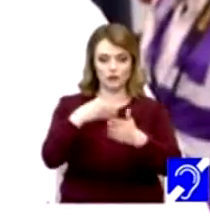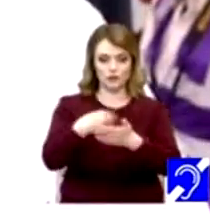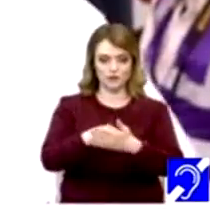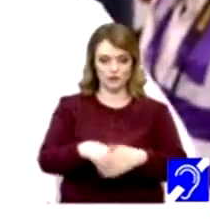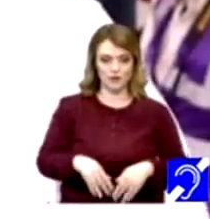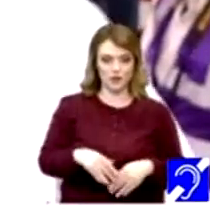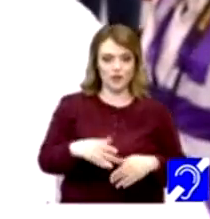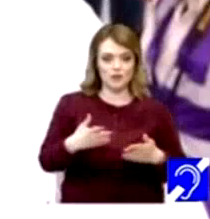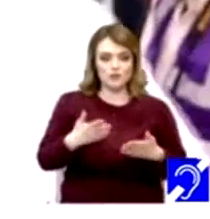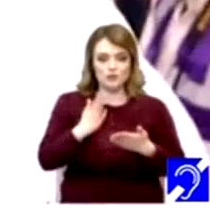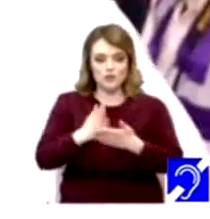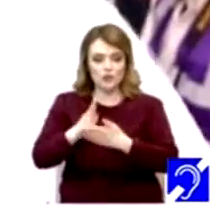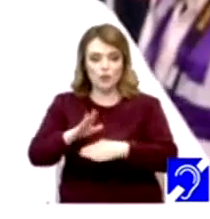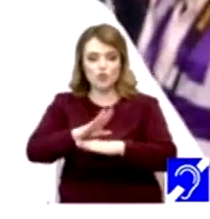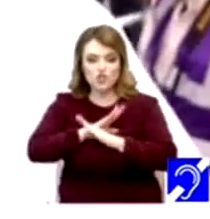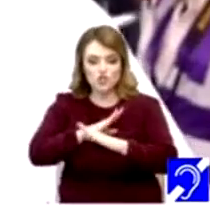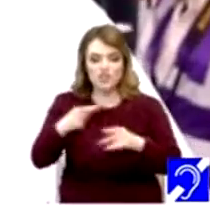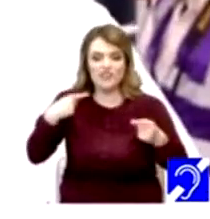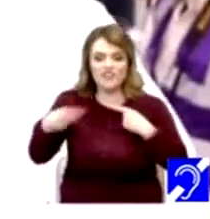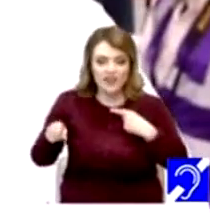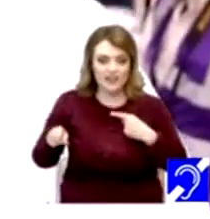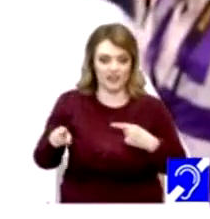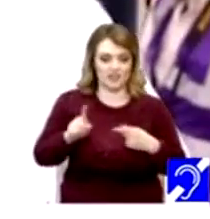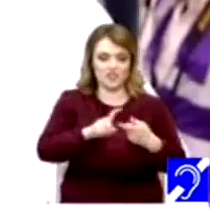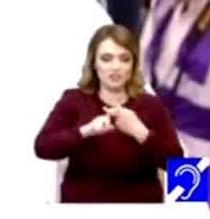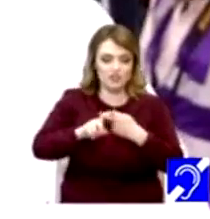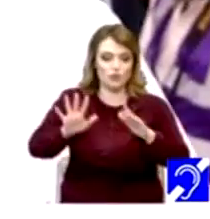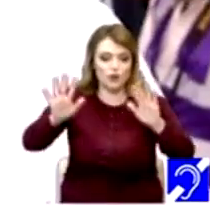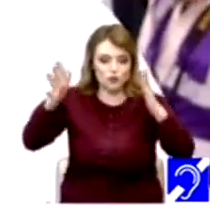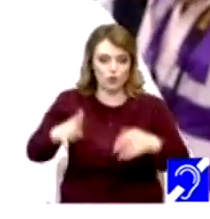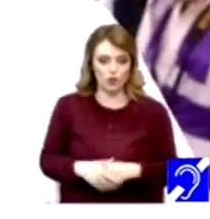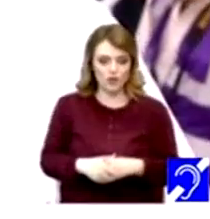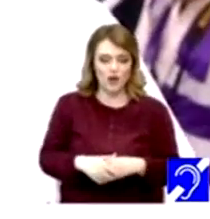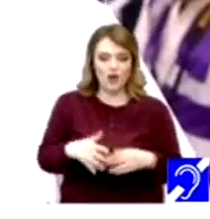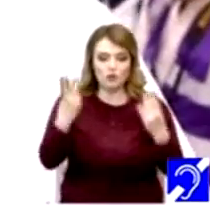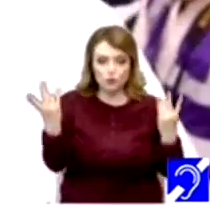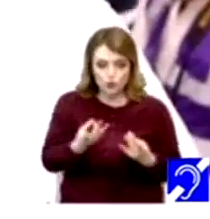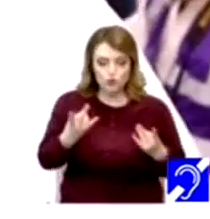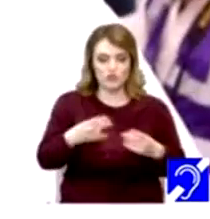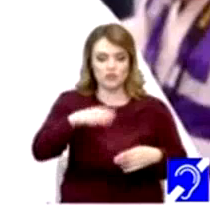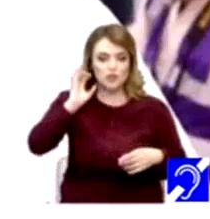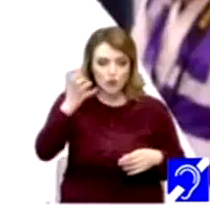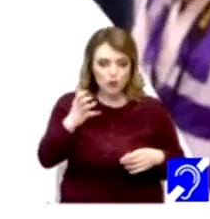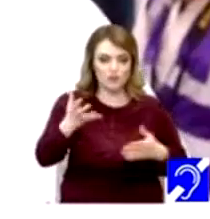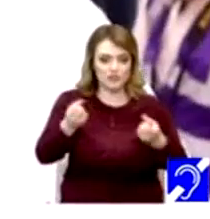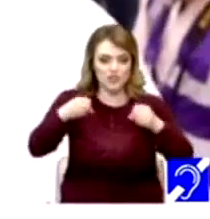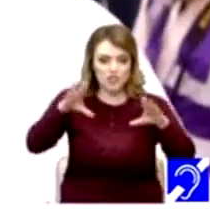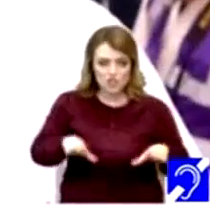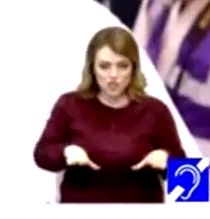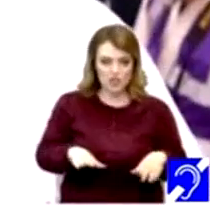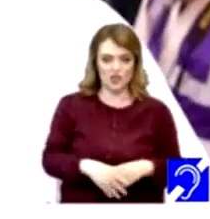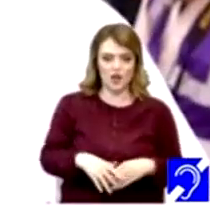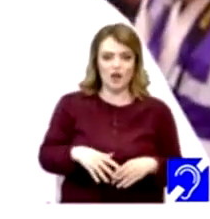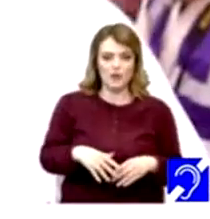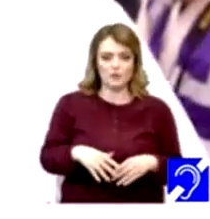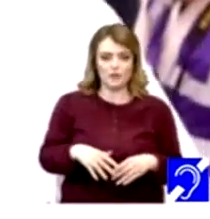indiferencia ante la situación violenta y de pandemia que hemos vivido. El silencio de los políticos corruptos,